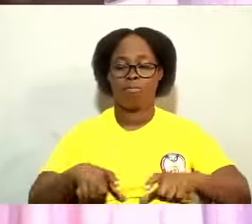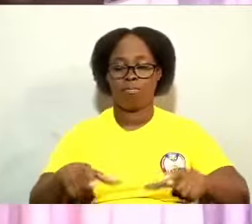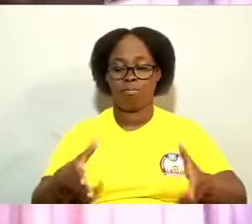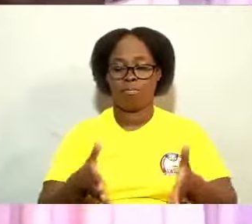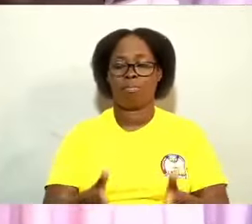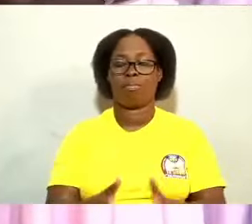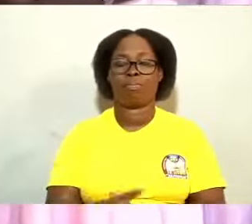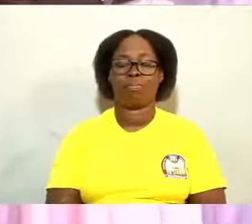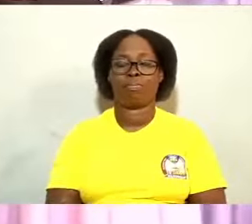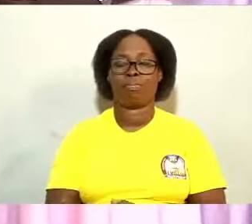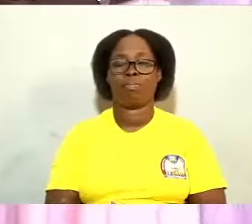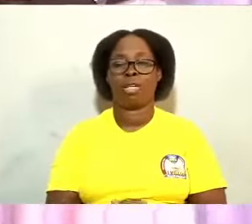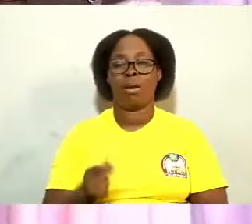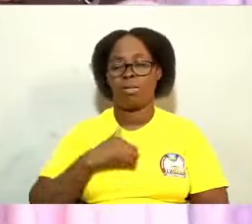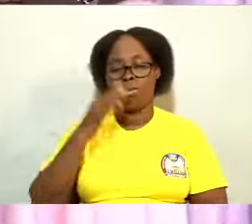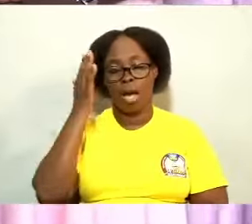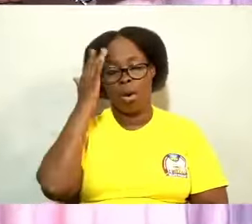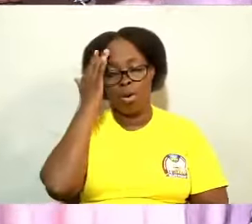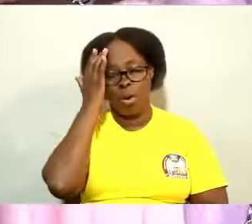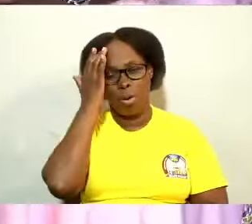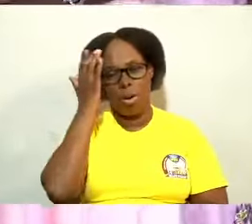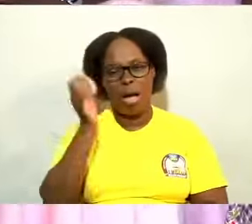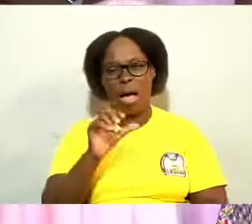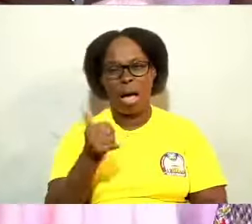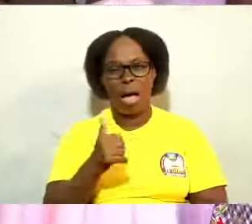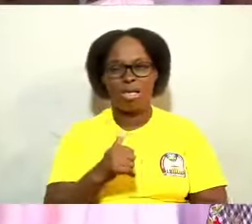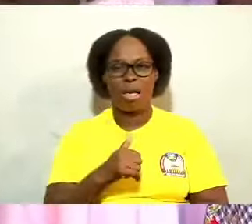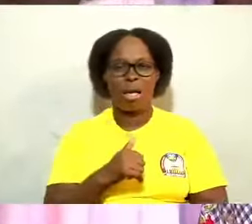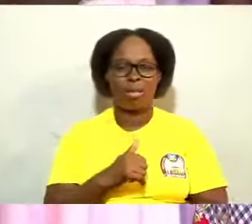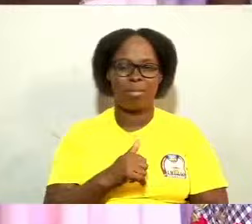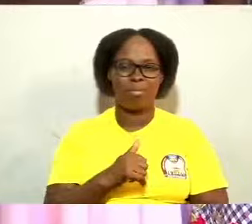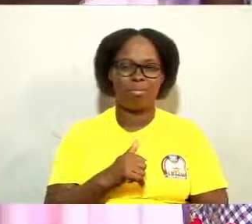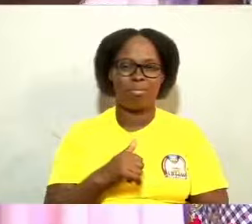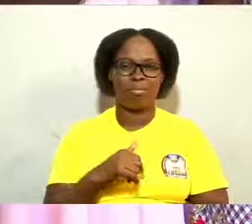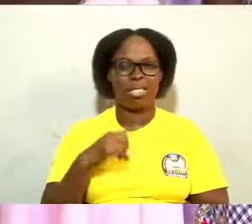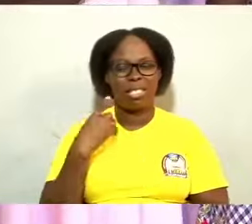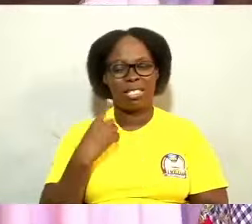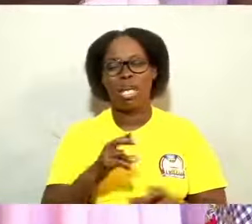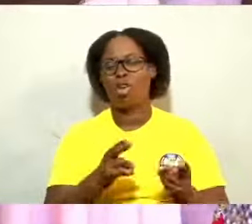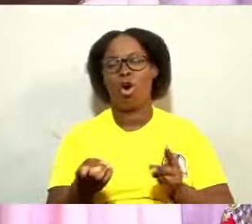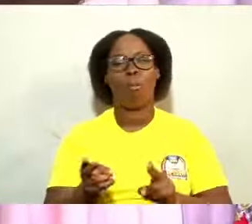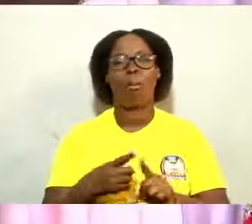maombi. Najua wengine mlikuwa mnaliona ni la kawaida, leo sio la